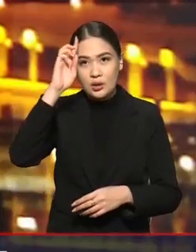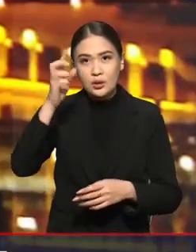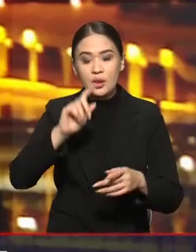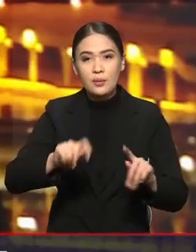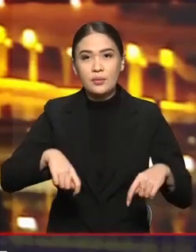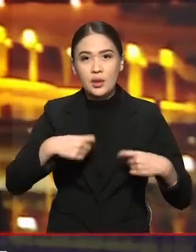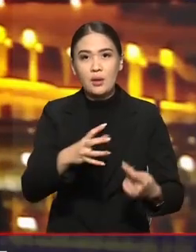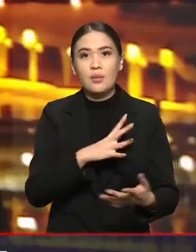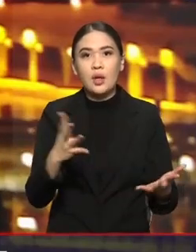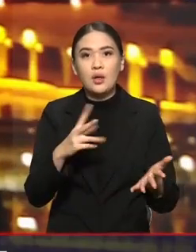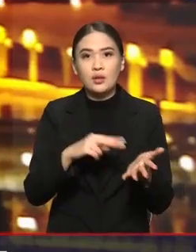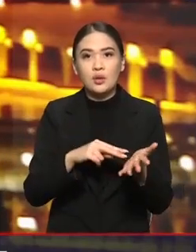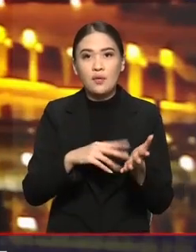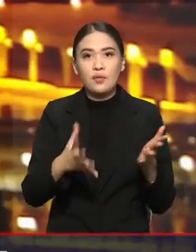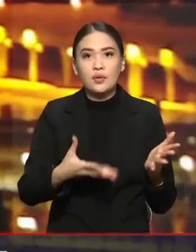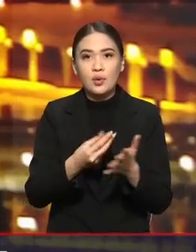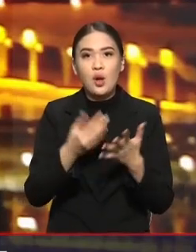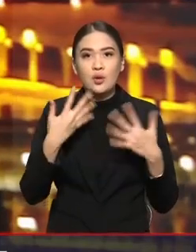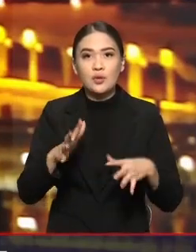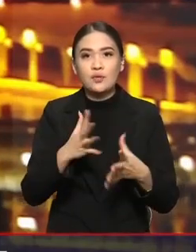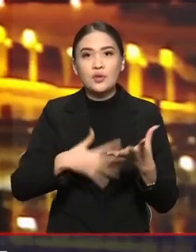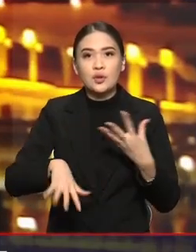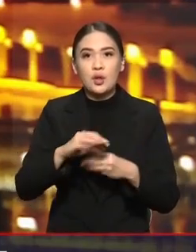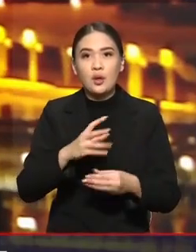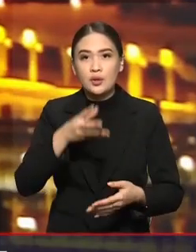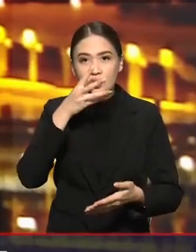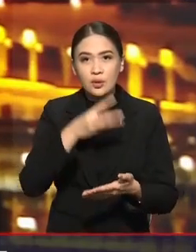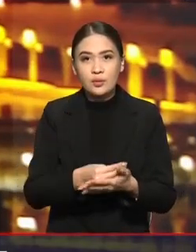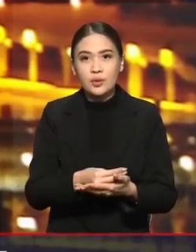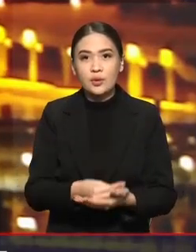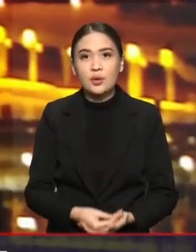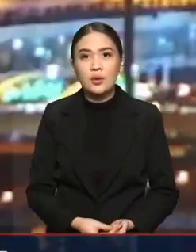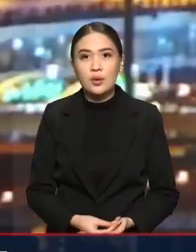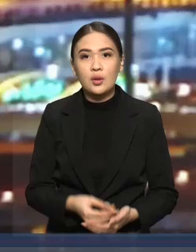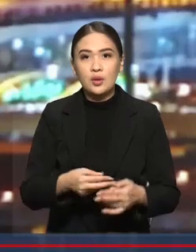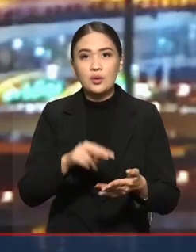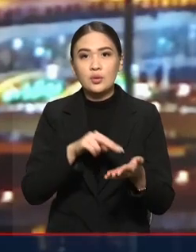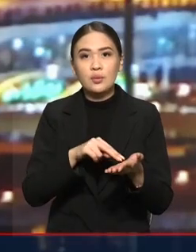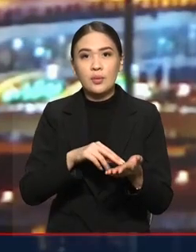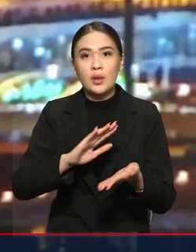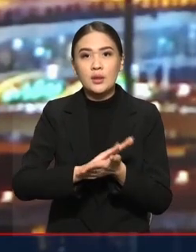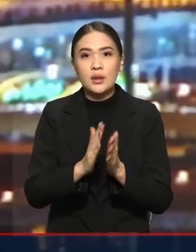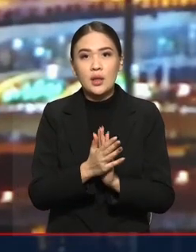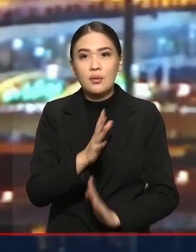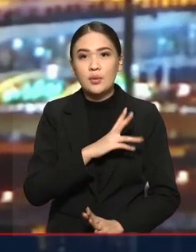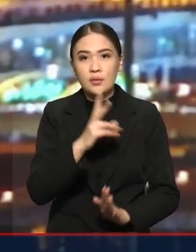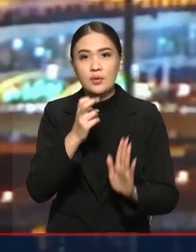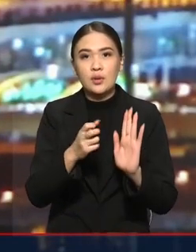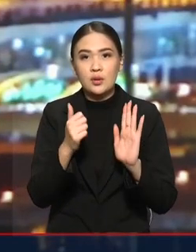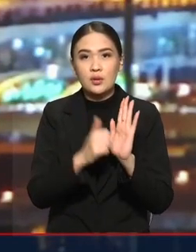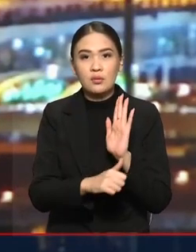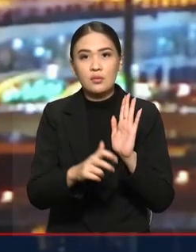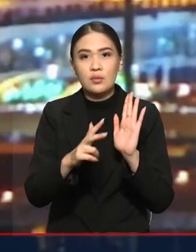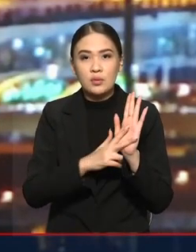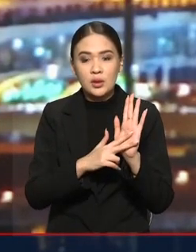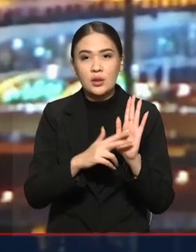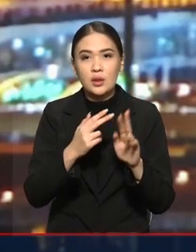сумма и выплатили ли уже все средства бывшему собственнику сумма сделки составила 286 млн